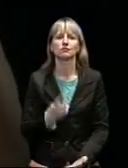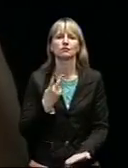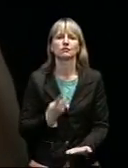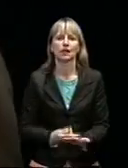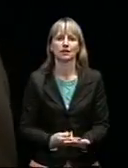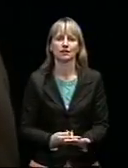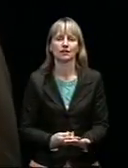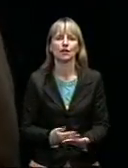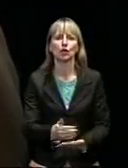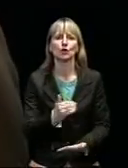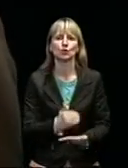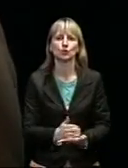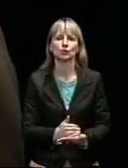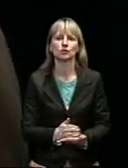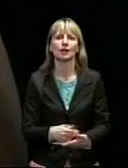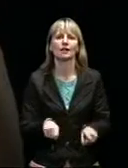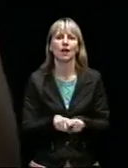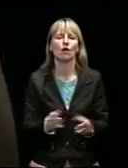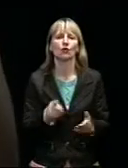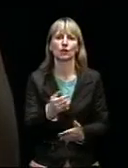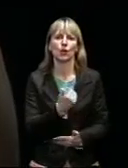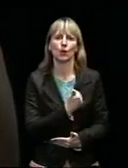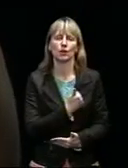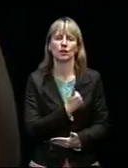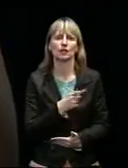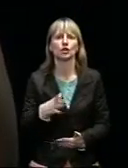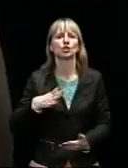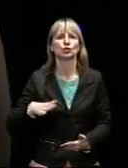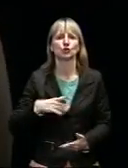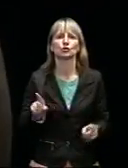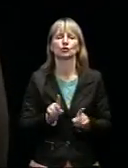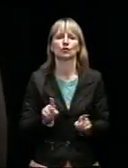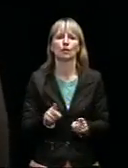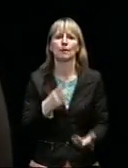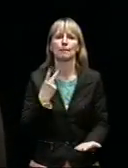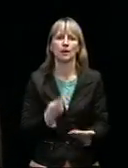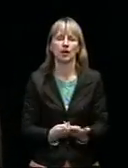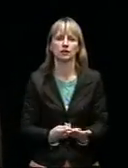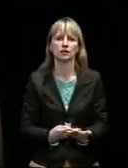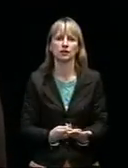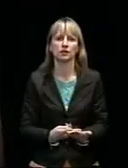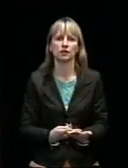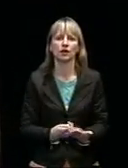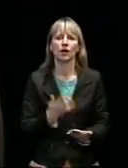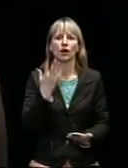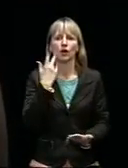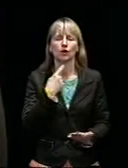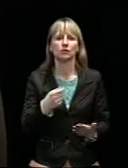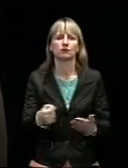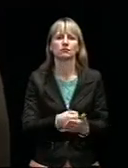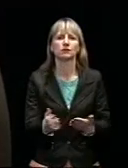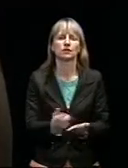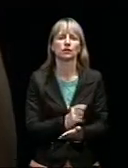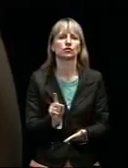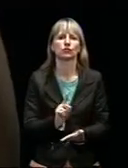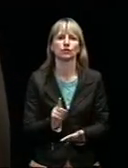показывает результат именно такой, который ты от него хотел. Вот ты ждешь, что все-таки проявится. Когда он достигает чего-то, что